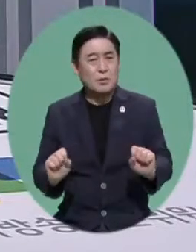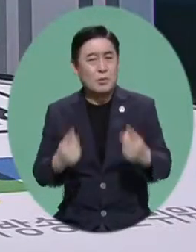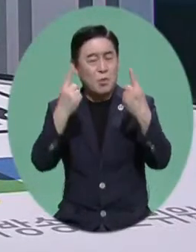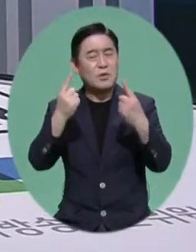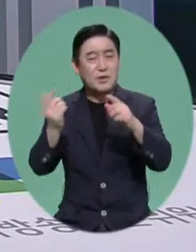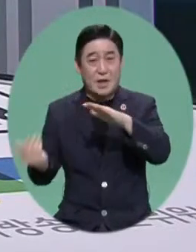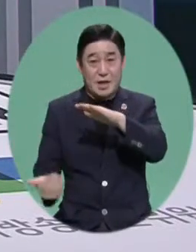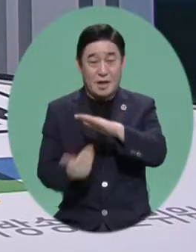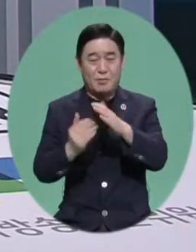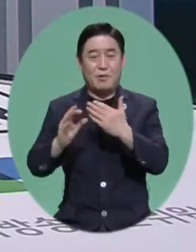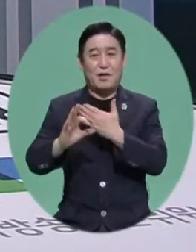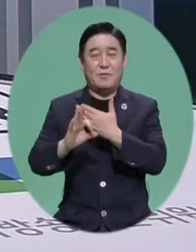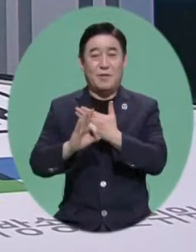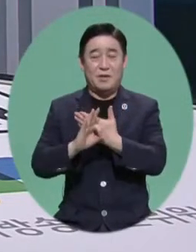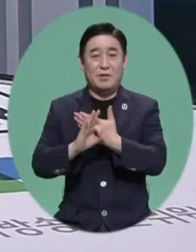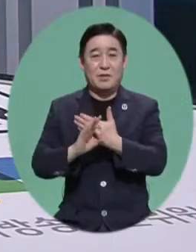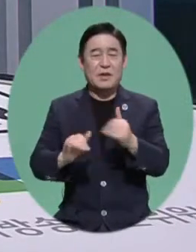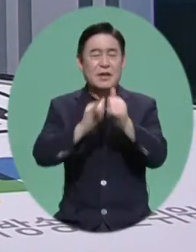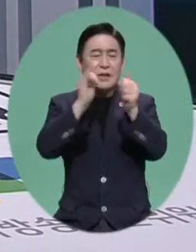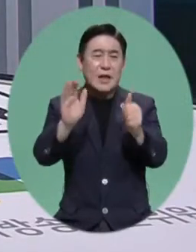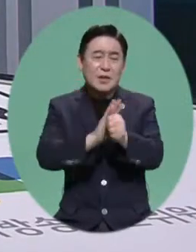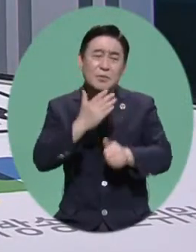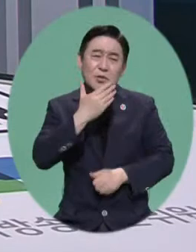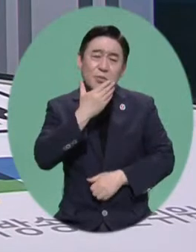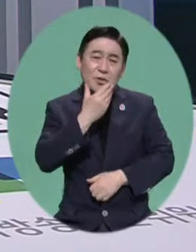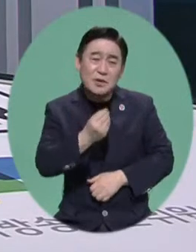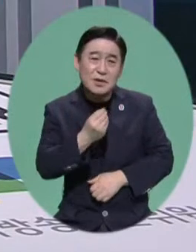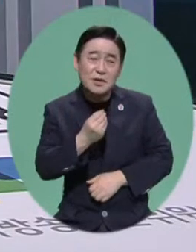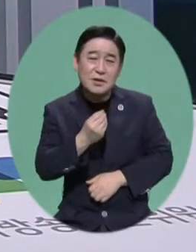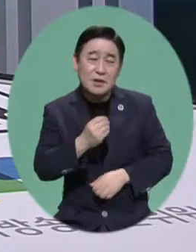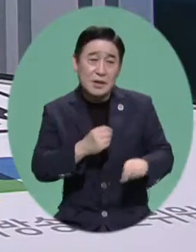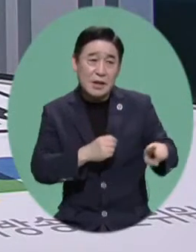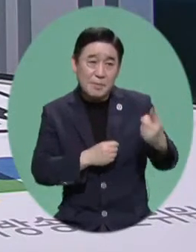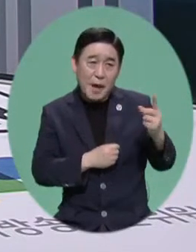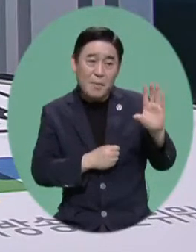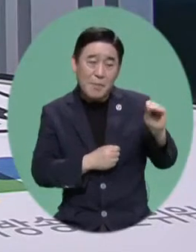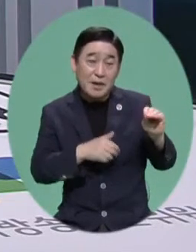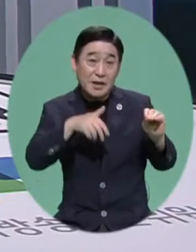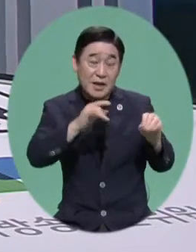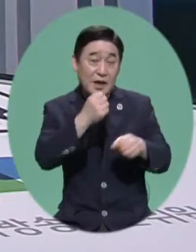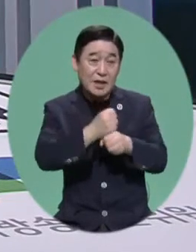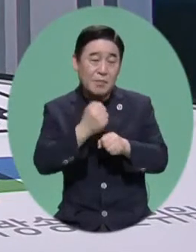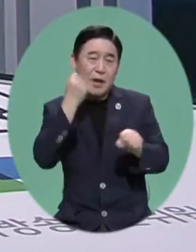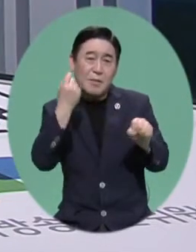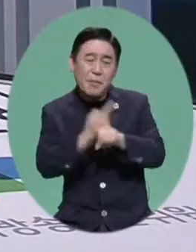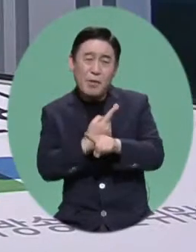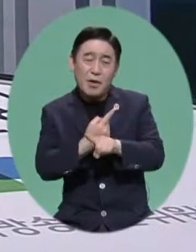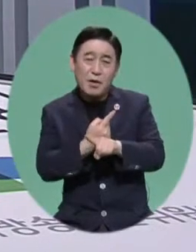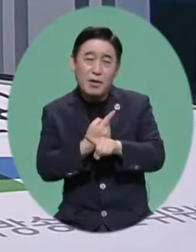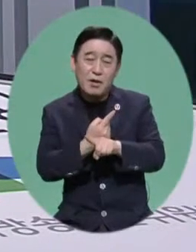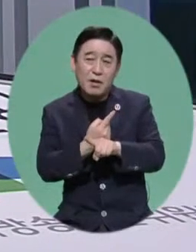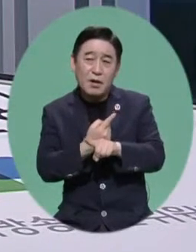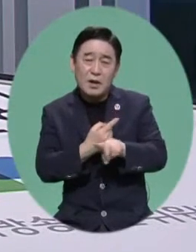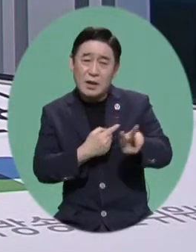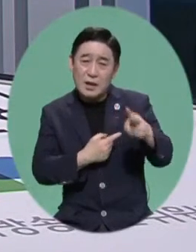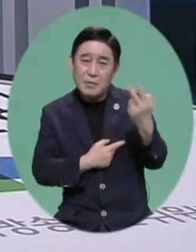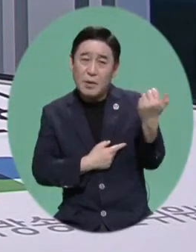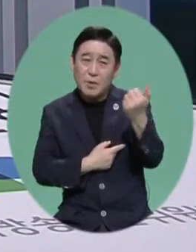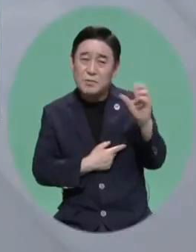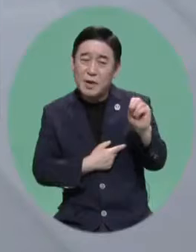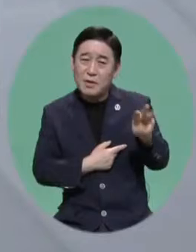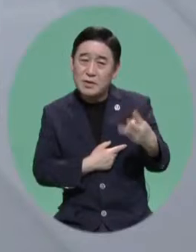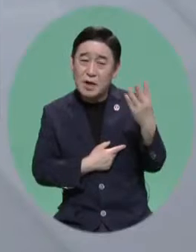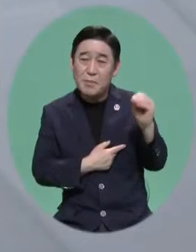될라 면은 예를 들면 사회서비스 붉지 를 단 만개 한다 그러면 월 함 250 만원